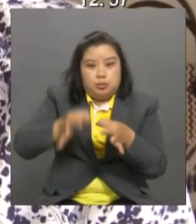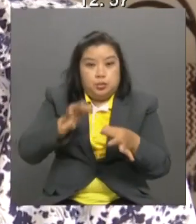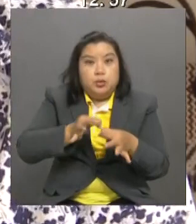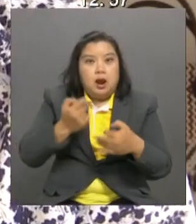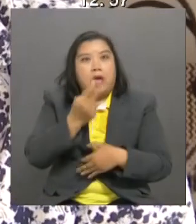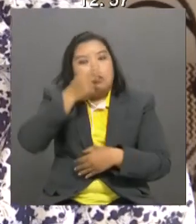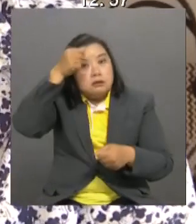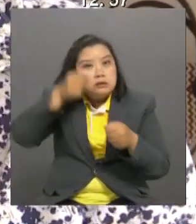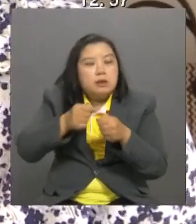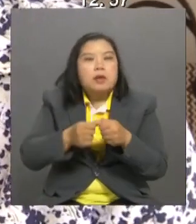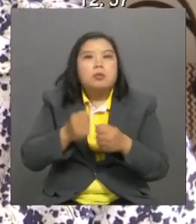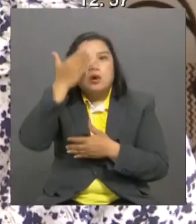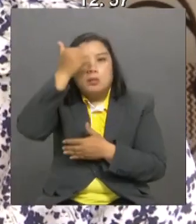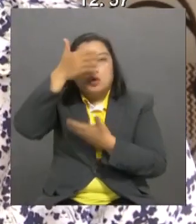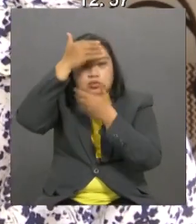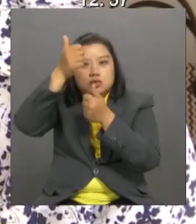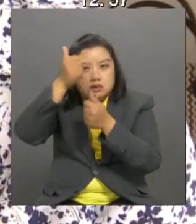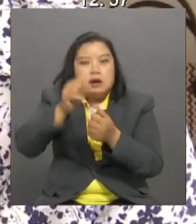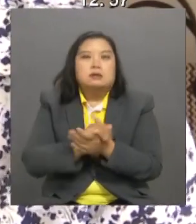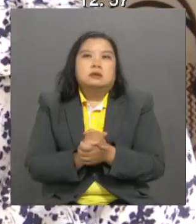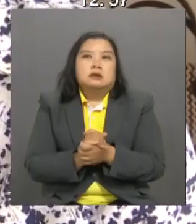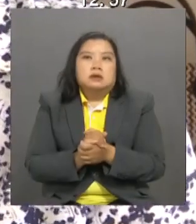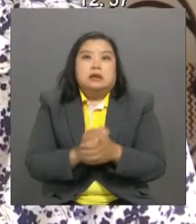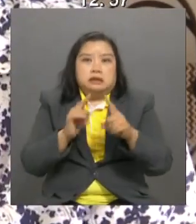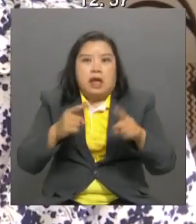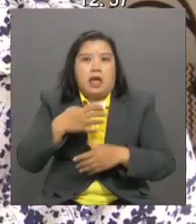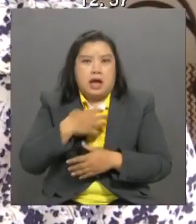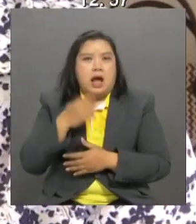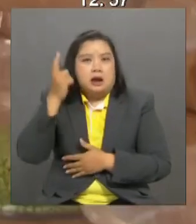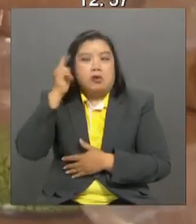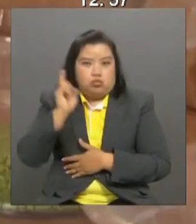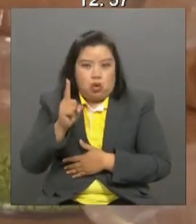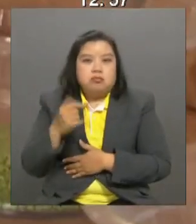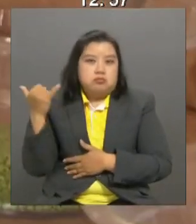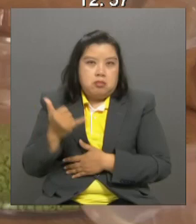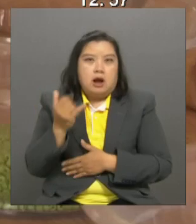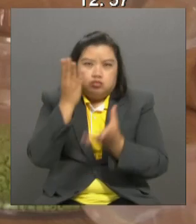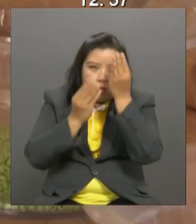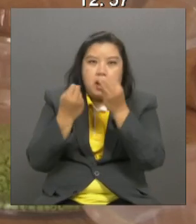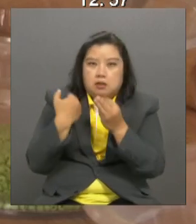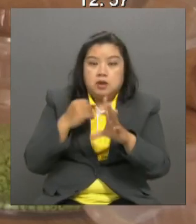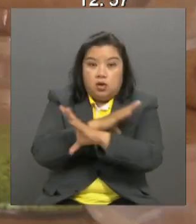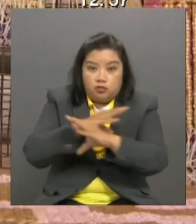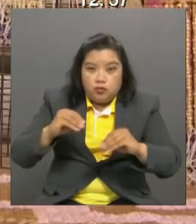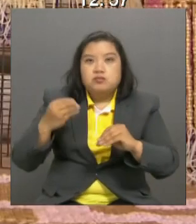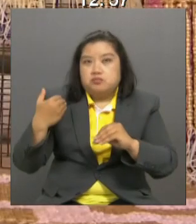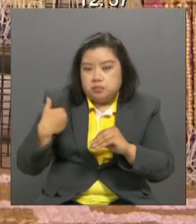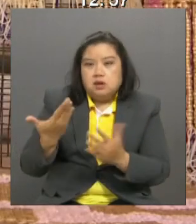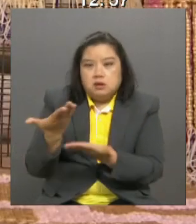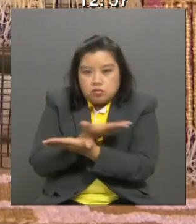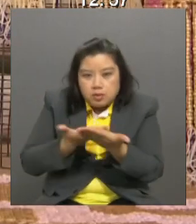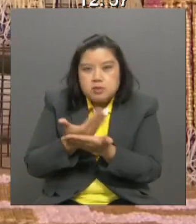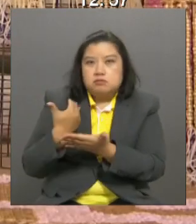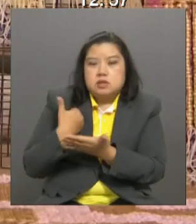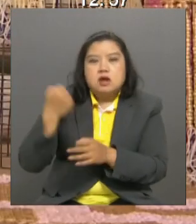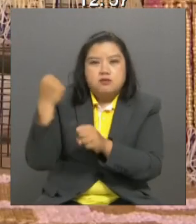ได้การที่จะให้เขาได้สัมผัสคือการเข้ามาท่องเที่ยวแล้วก็เวิร์กช็อปหมายความว่าคือให้เขามาหัดทำแล้วเอา